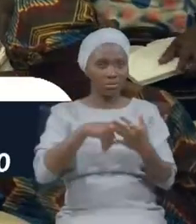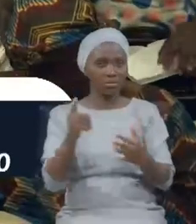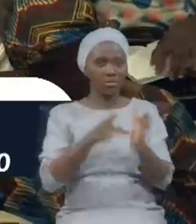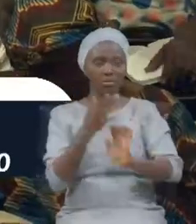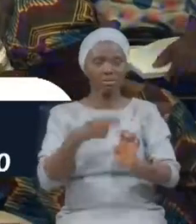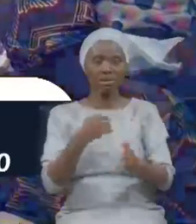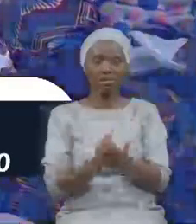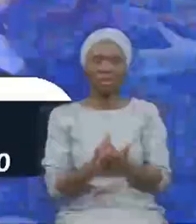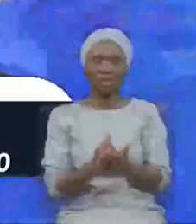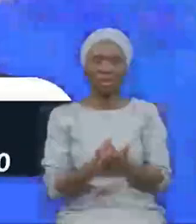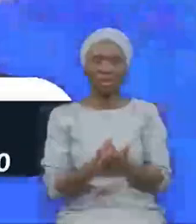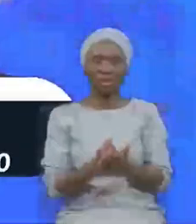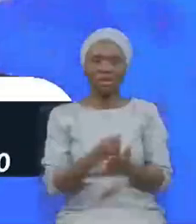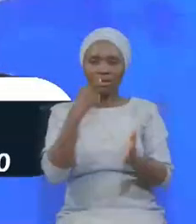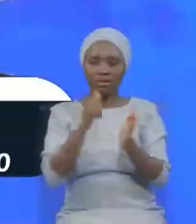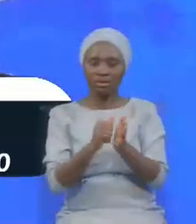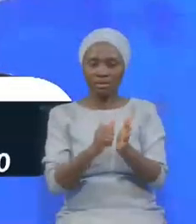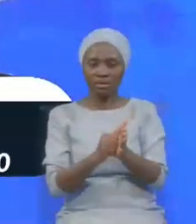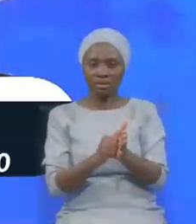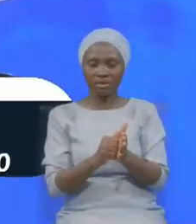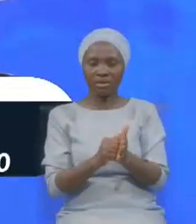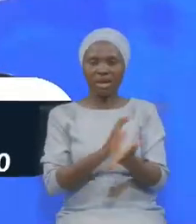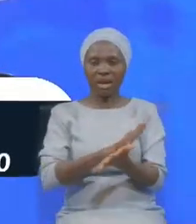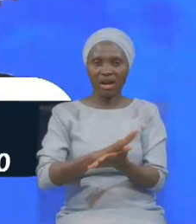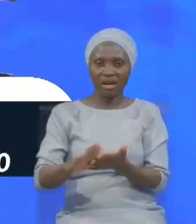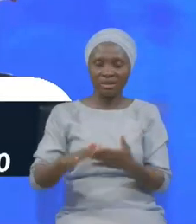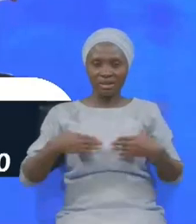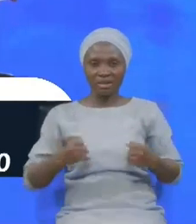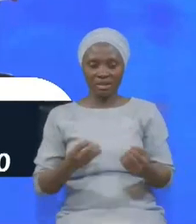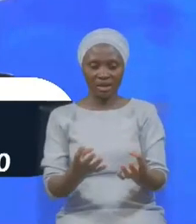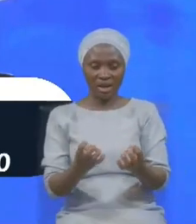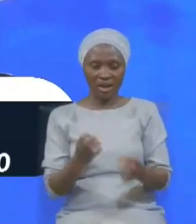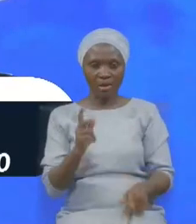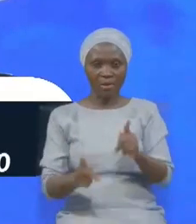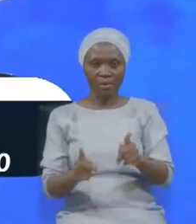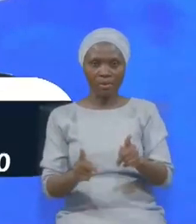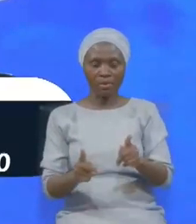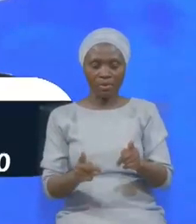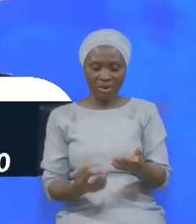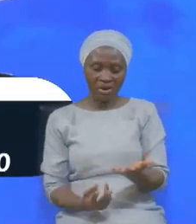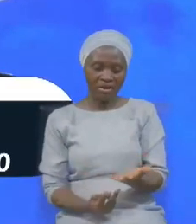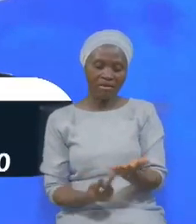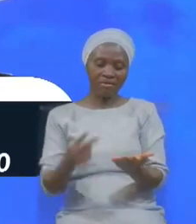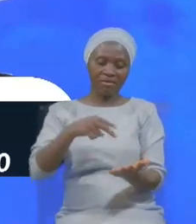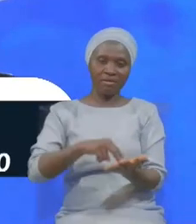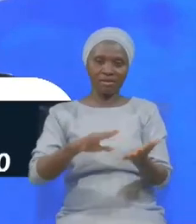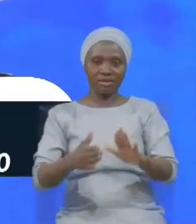Ressuscitez les morts, purifiez les lépreux, chassez les démons. Vous avez reçu gratuitement.